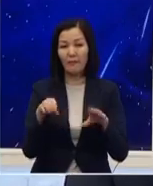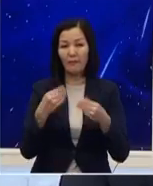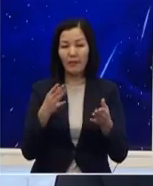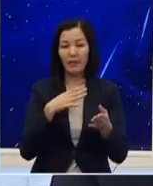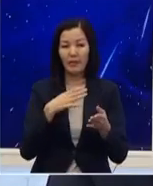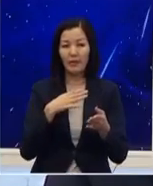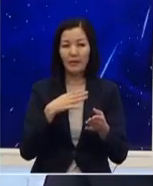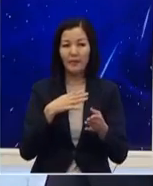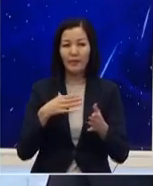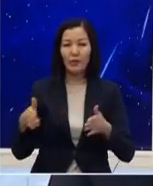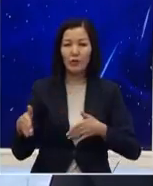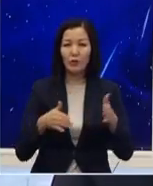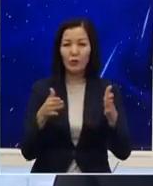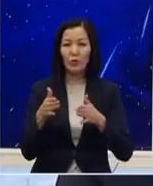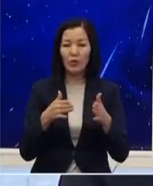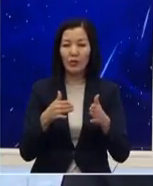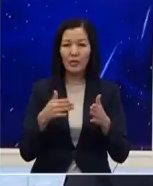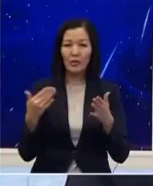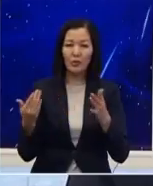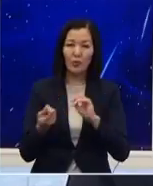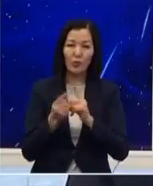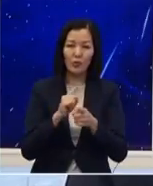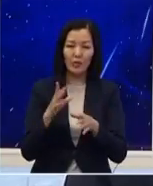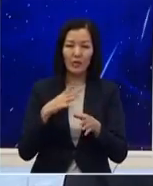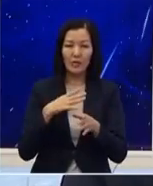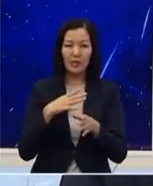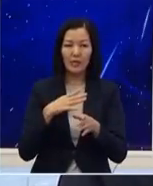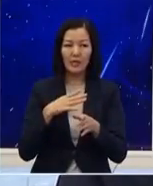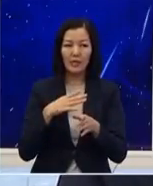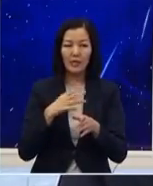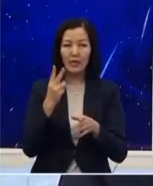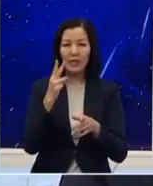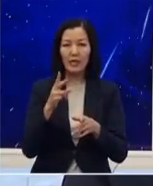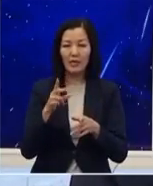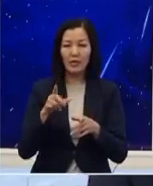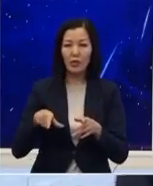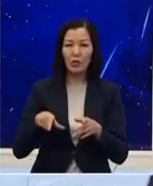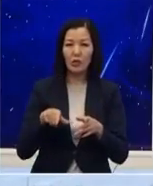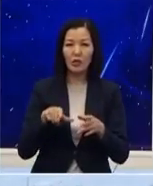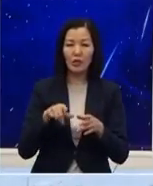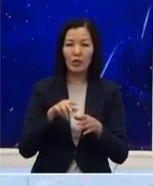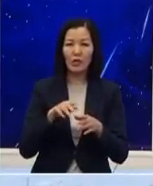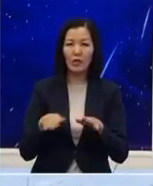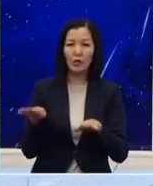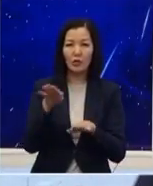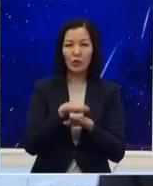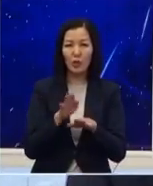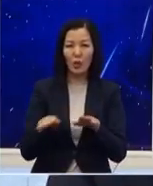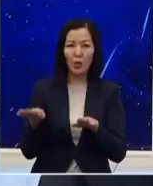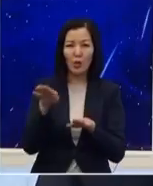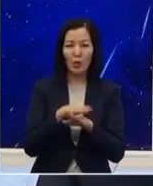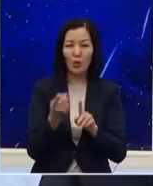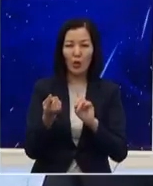жерде жолдың жабындысын өзгерттік, бұл жерде екі слой асфальт ауыстырылды, және тротуарлардың